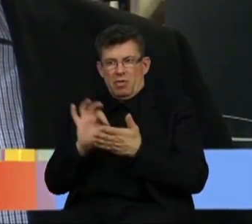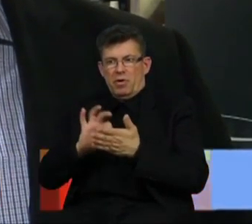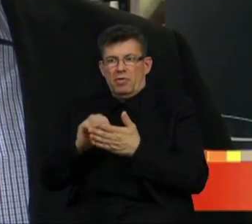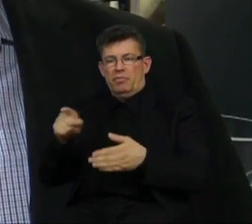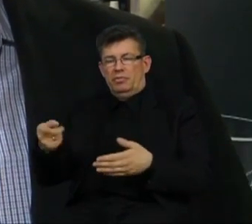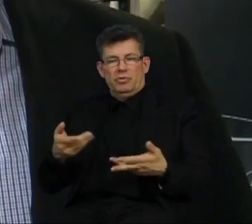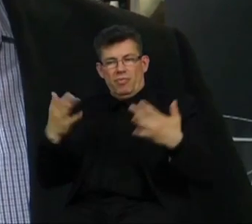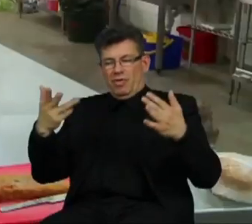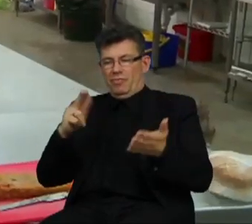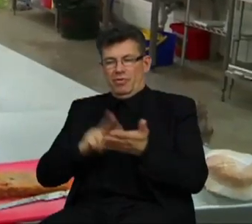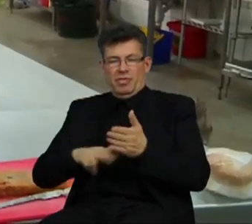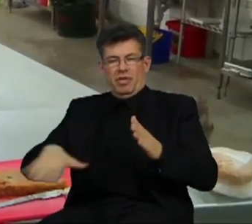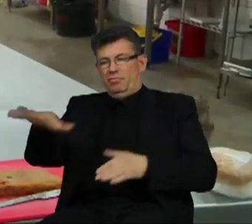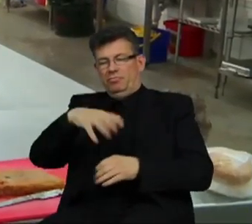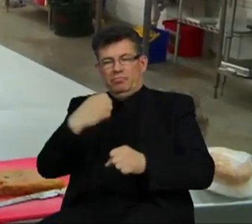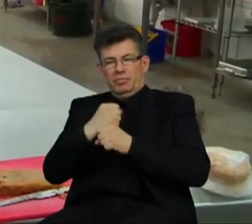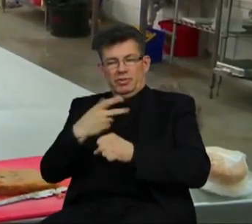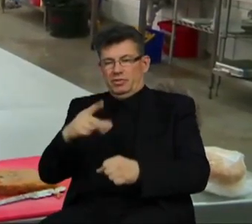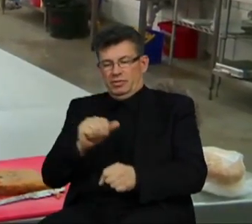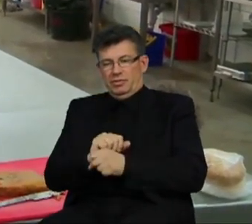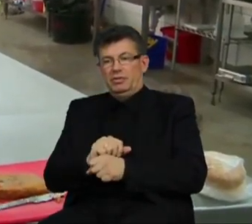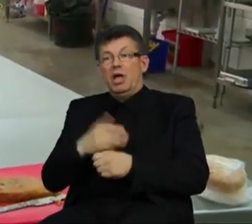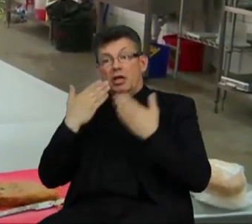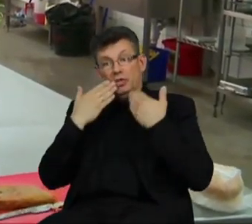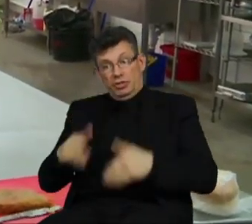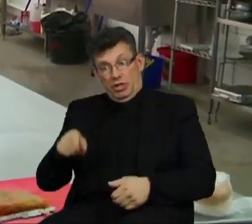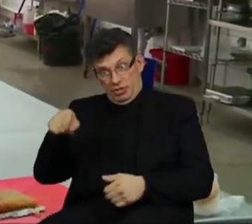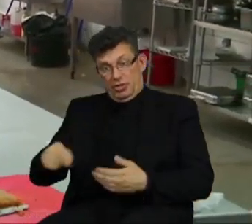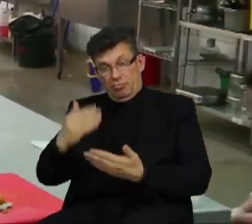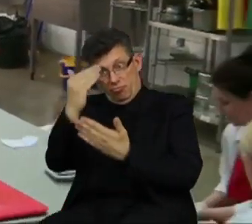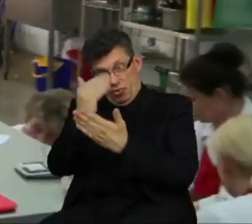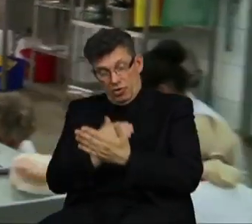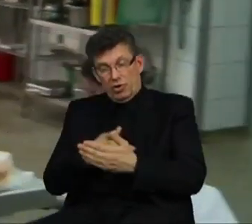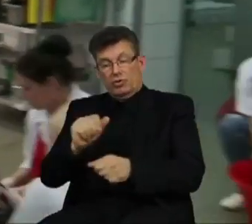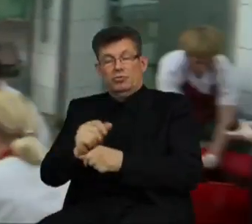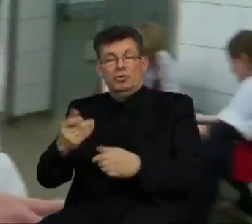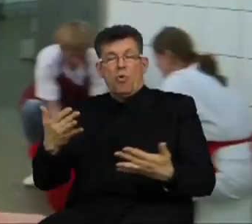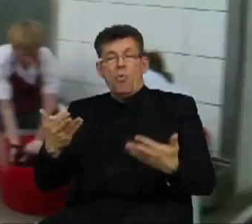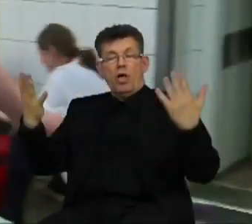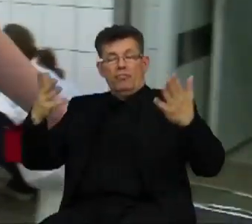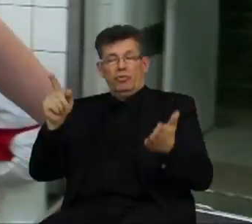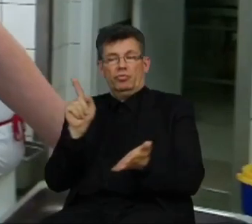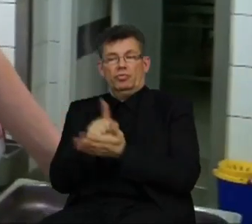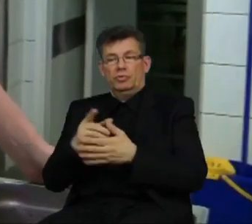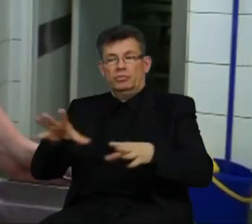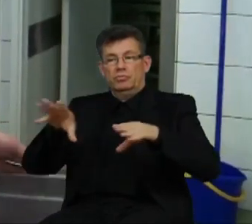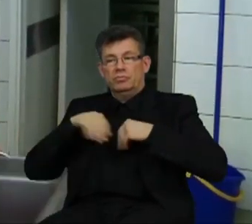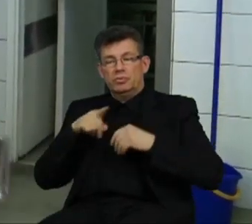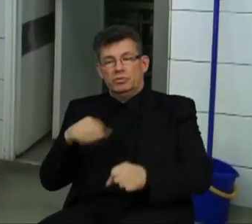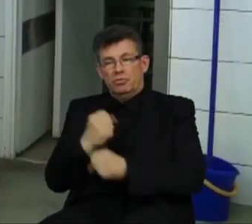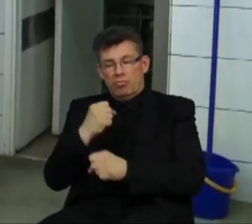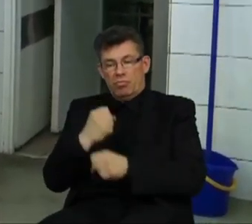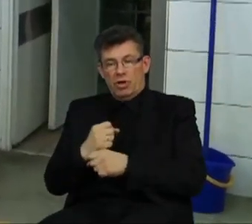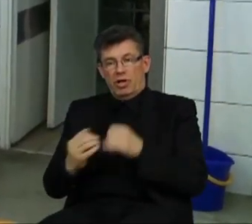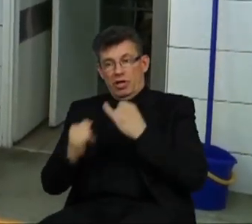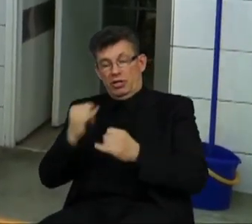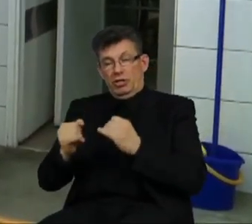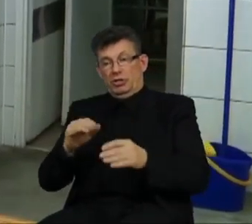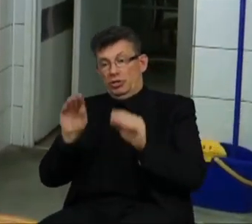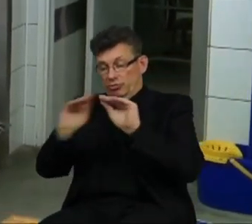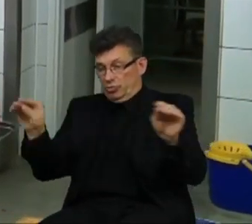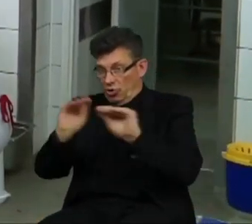łatwo na rynku pracy. I dzięki takim programom mogą w łatwiejszy sposób tą pracę uzyskać. Jeżeli jeszcze w odpowiedni sposób są